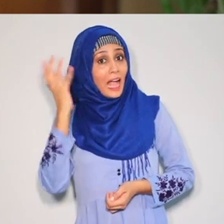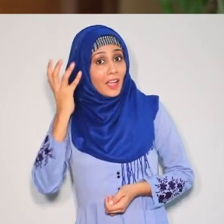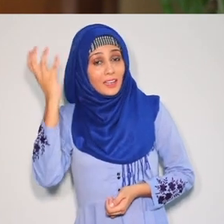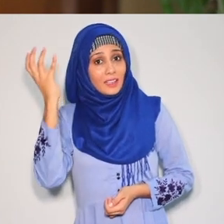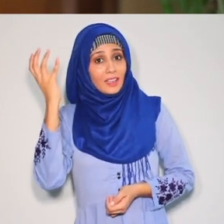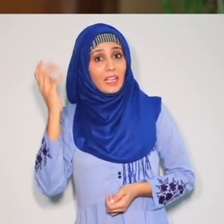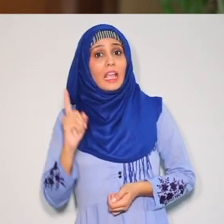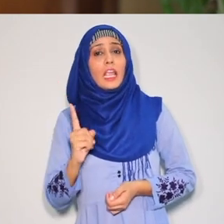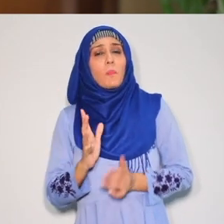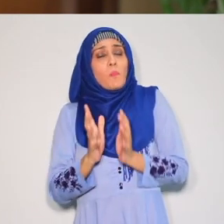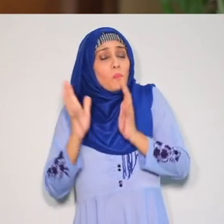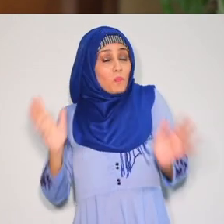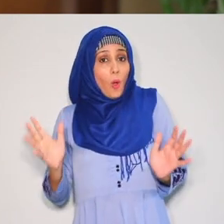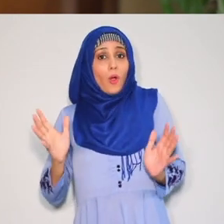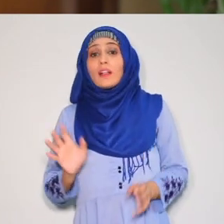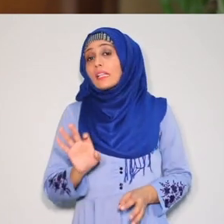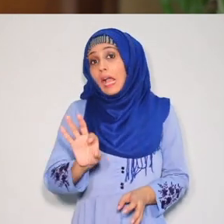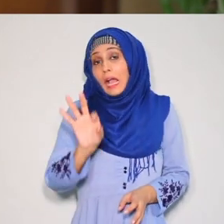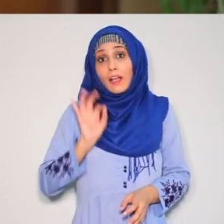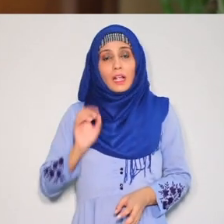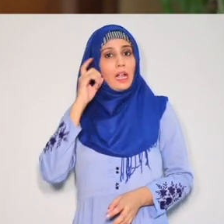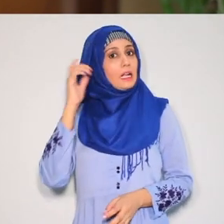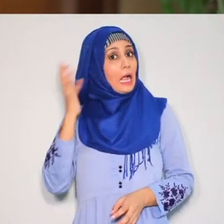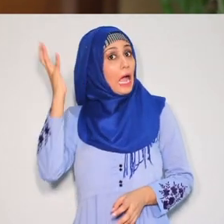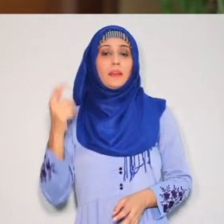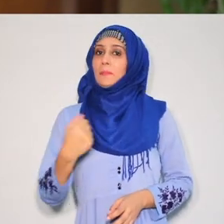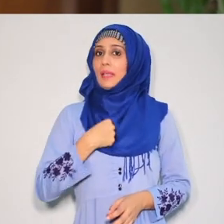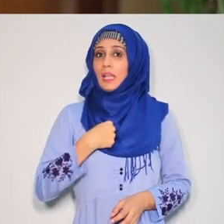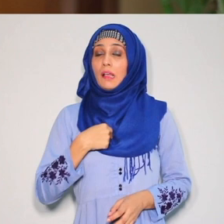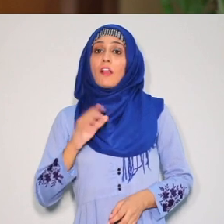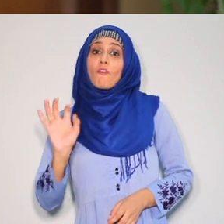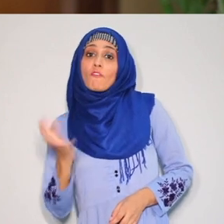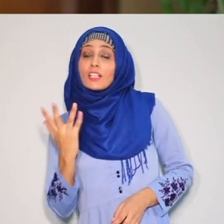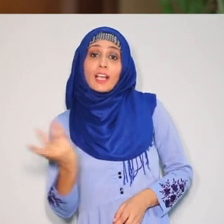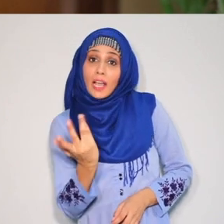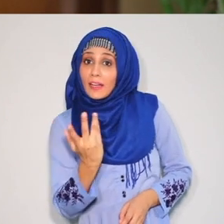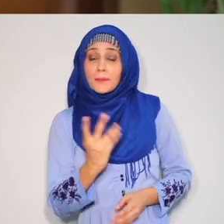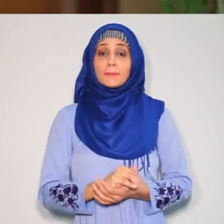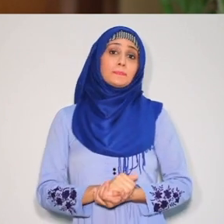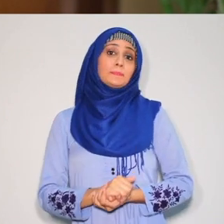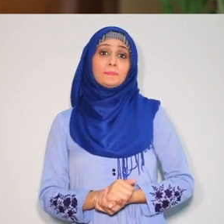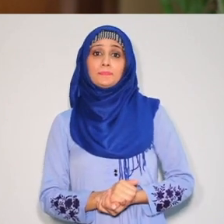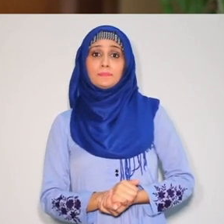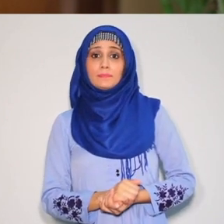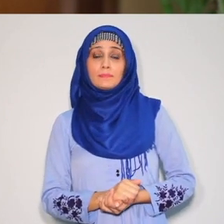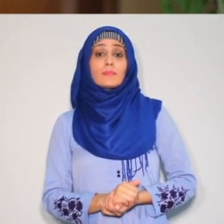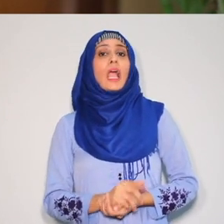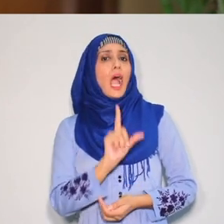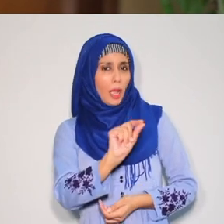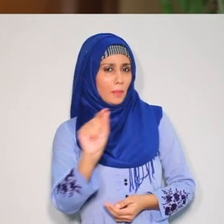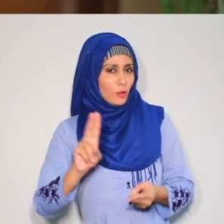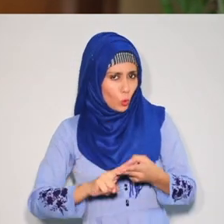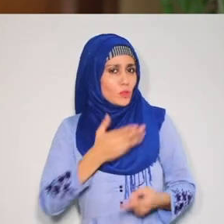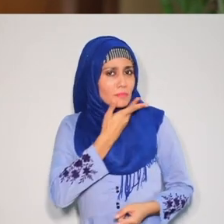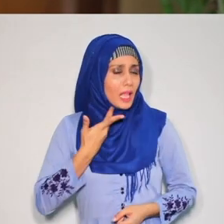कहानी एक बहुत ही स्पेशल कहानी है मेरे लिए, क्योंकि आप सबको